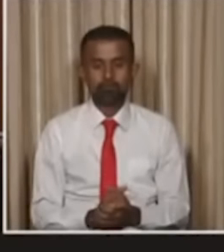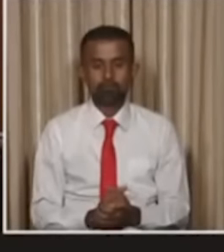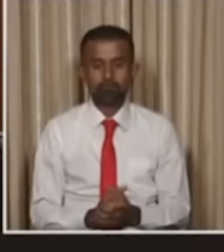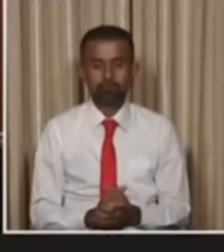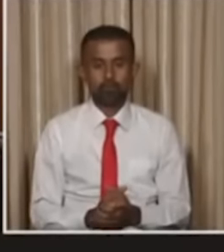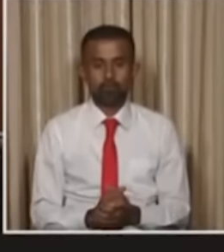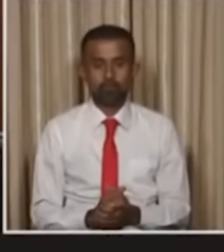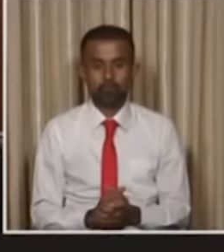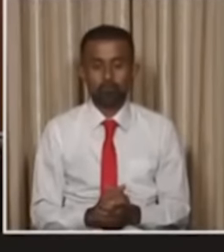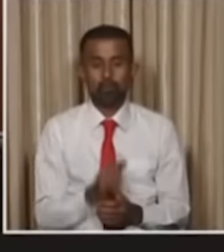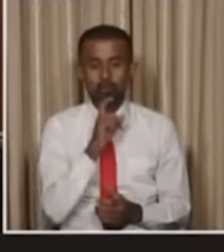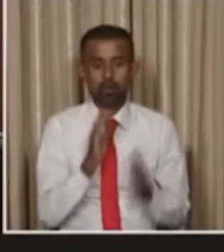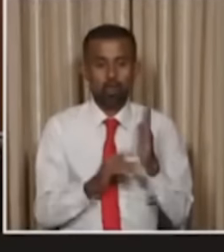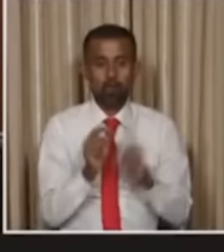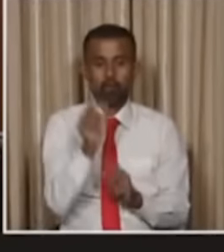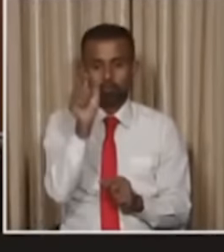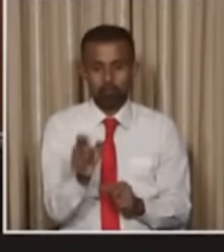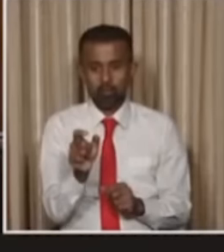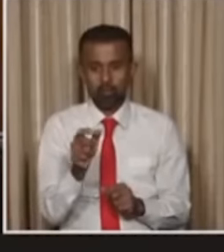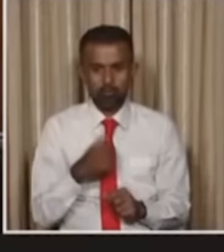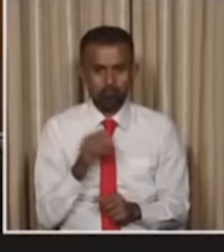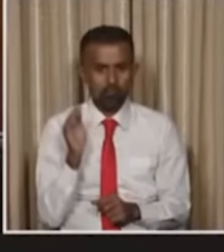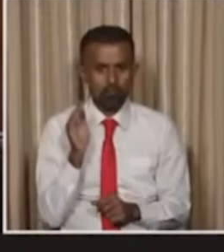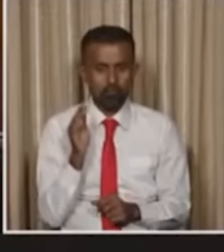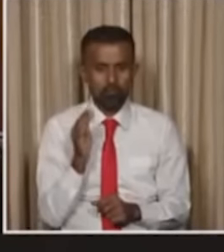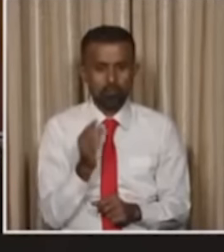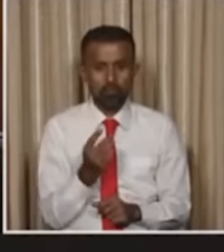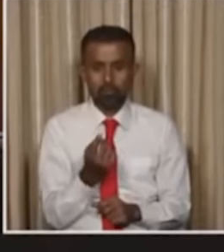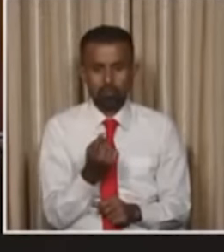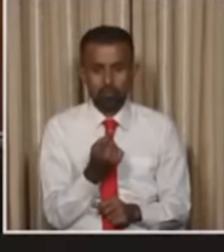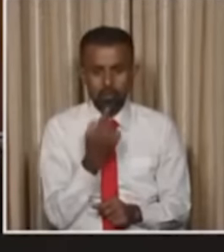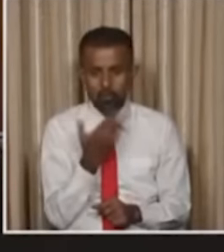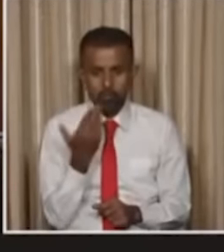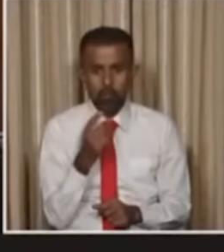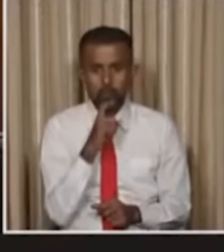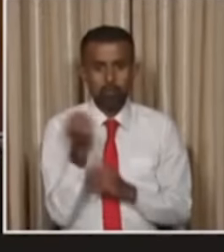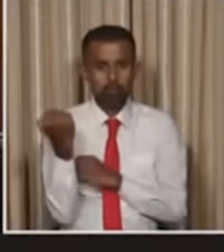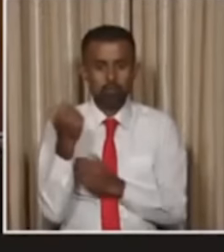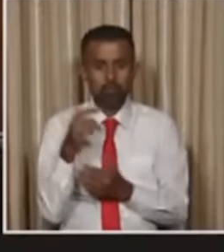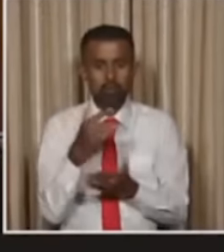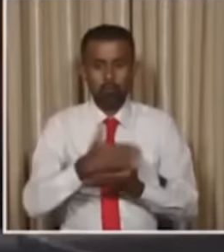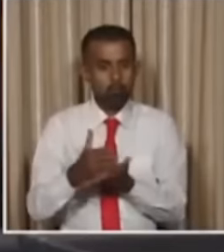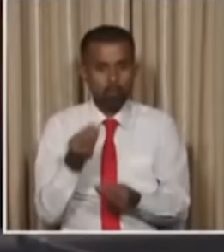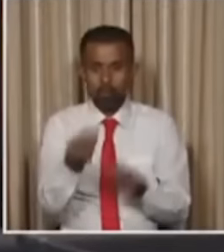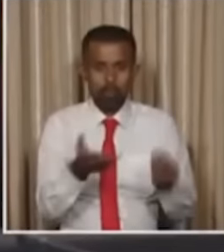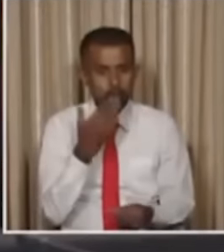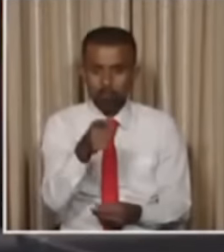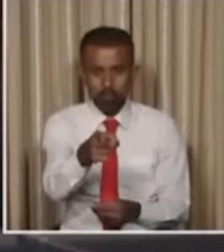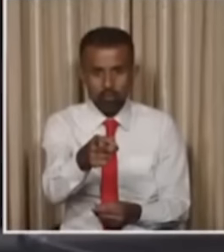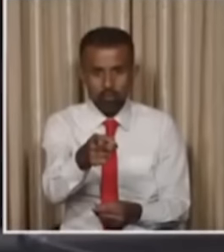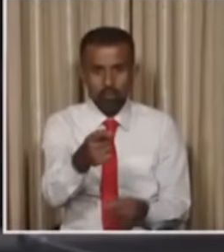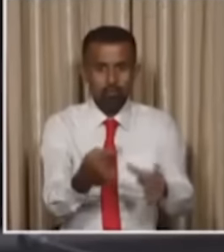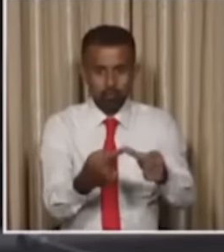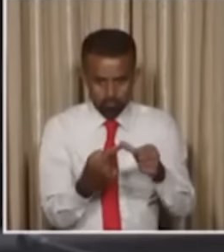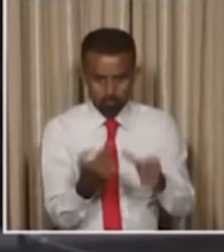ගරු මේ අධිකරණතුමා, මට දැනගන්න පුළුවන් ද අධිකරණ බලය විමධ්‍යගත කරන්න පුළුවන් ගමට කියලා? මට කරන්න උත්තරයක්